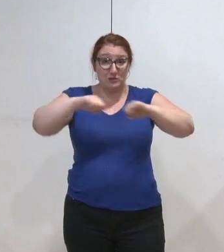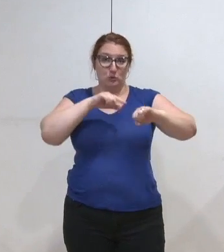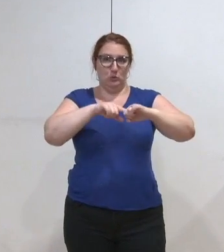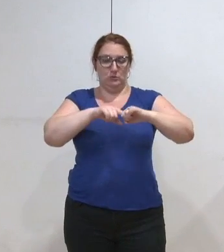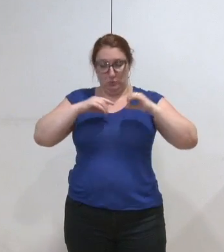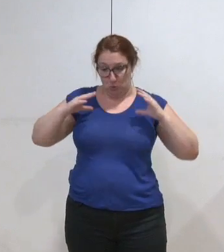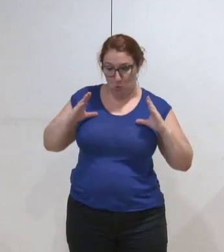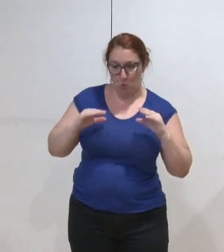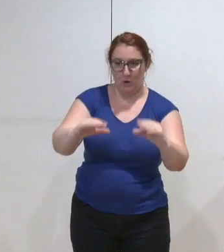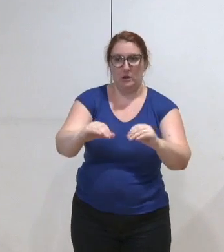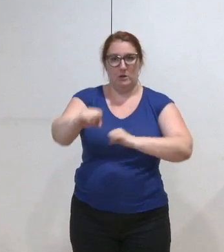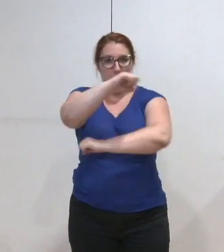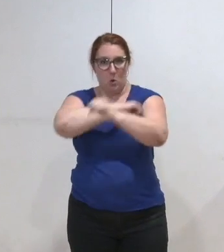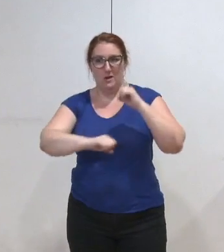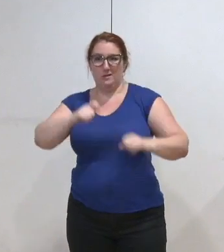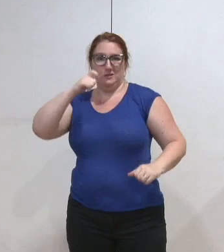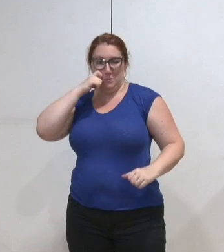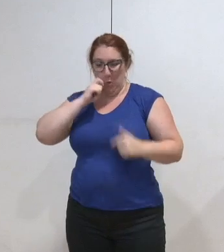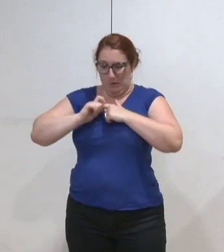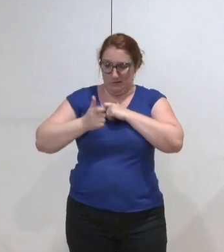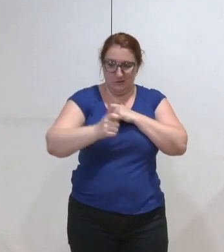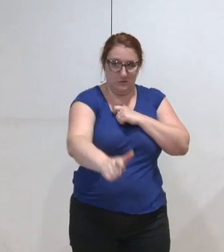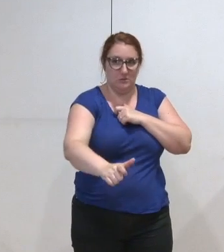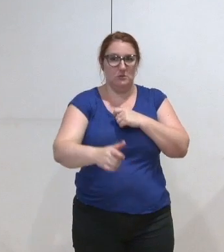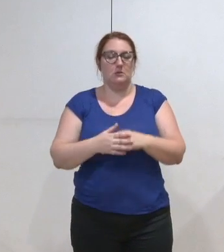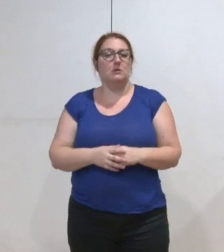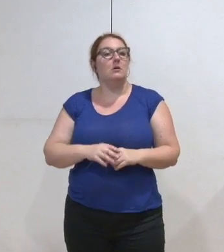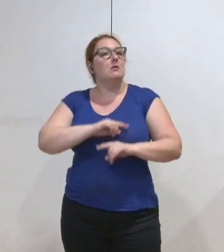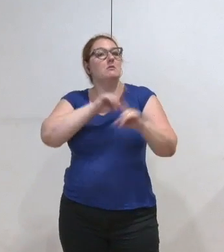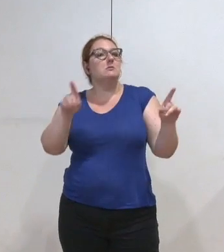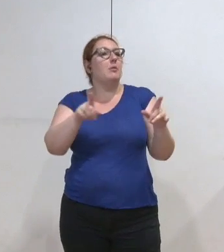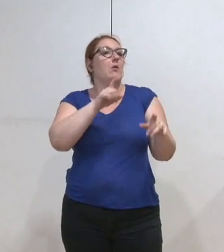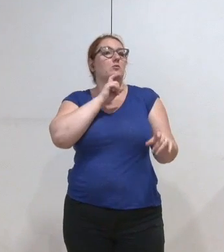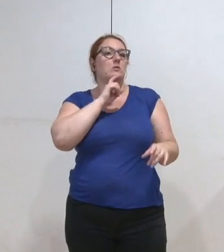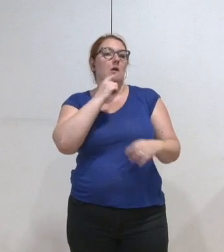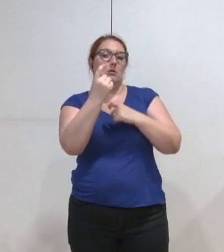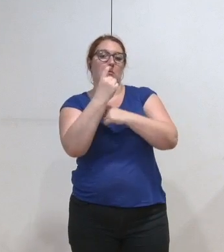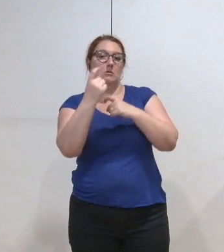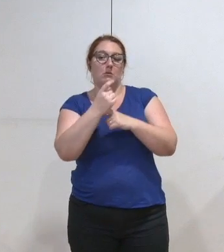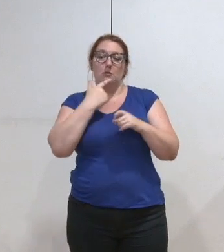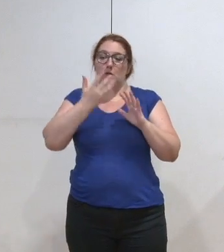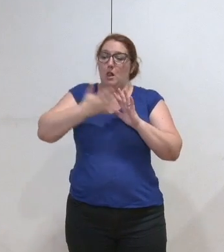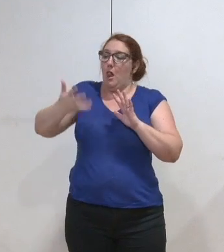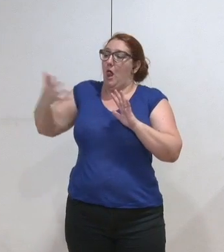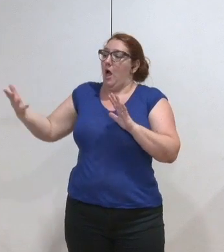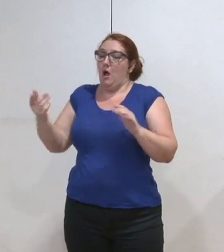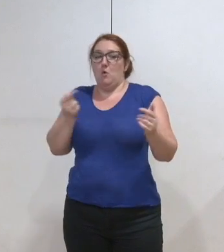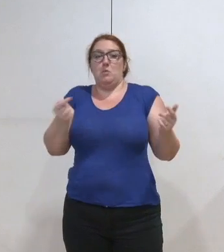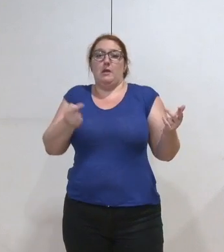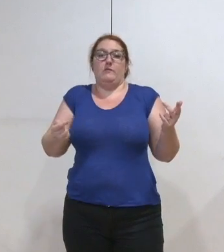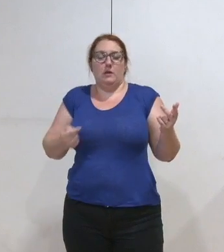nécessaires afin de faire ceci et non pas comme cela a pu être évoqué de de dénoncer vainement comme si nous étions une